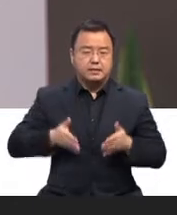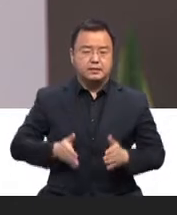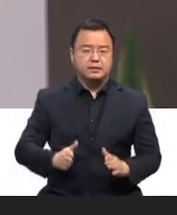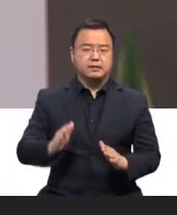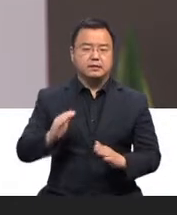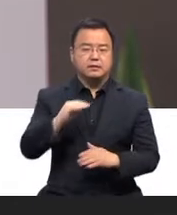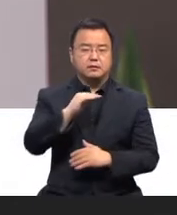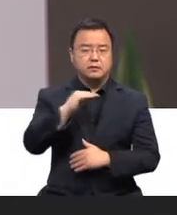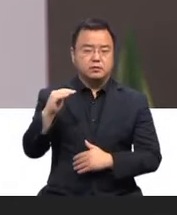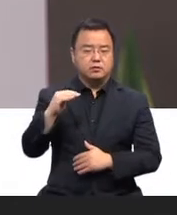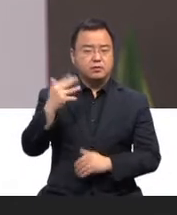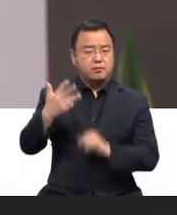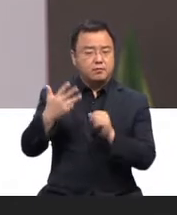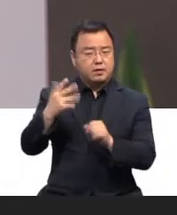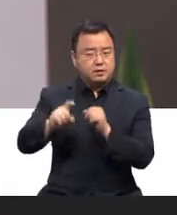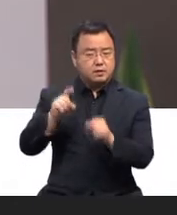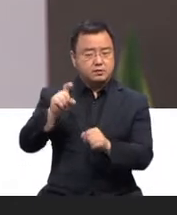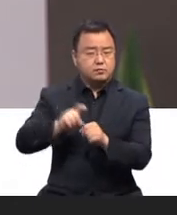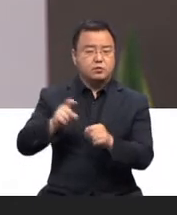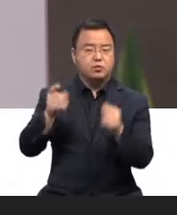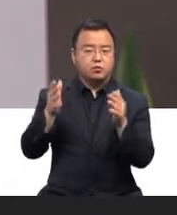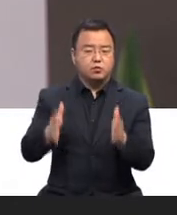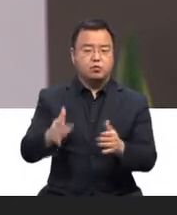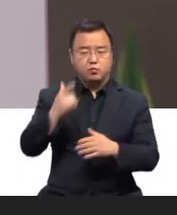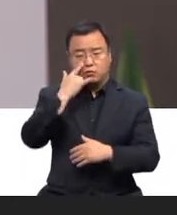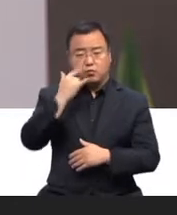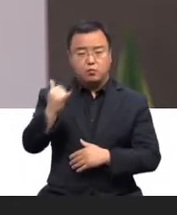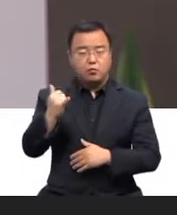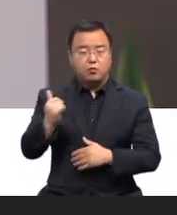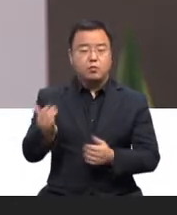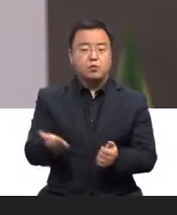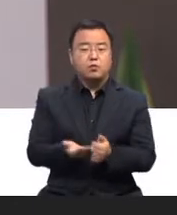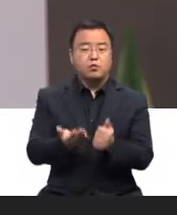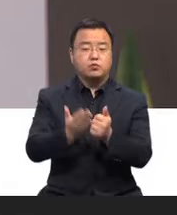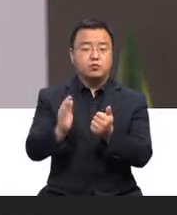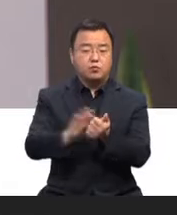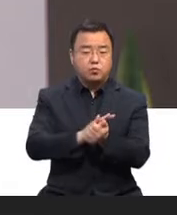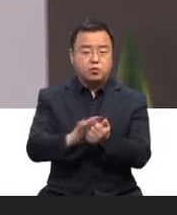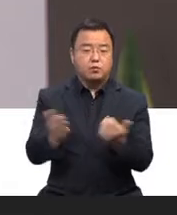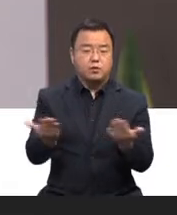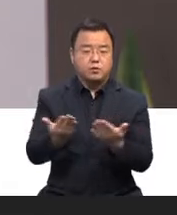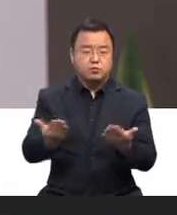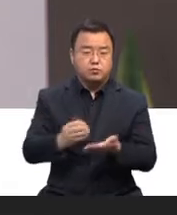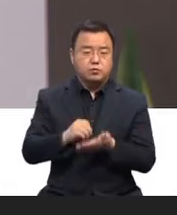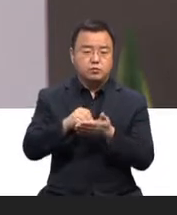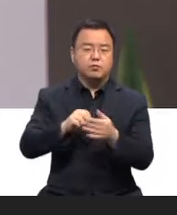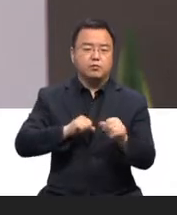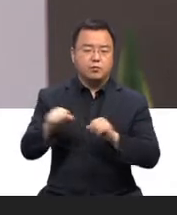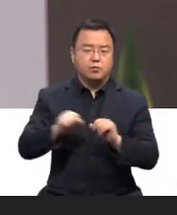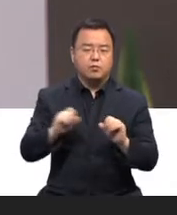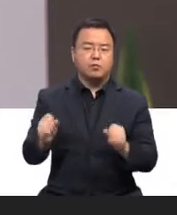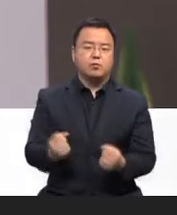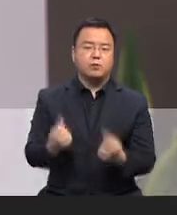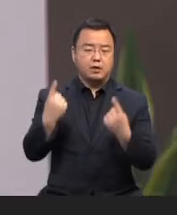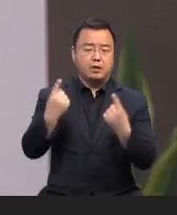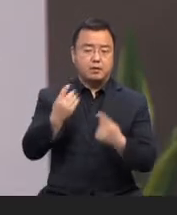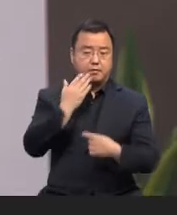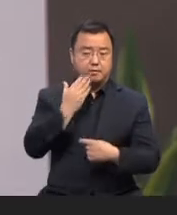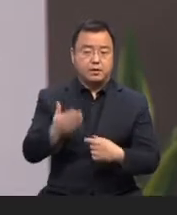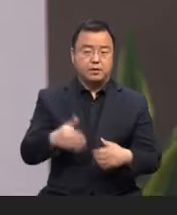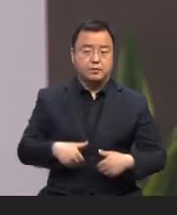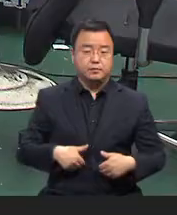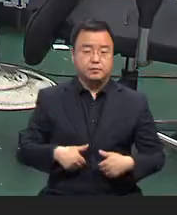1 8년 10년 정도는 부모가 어 이제 돌봄과 그 다음에 취업 활동을 병행할 수 있는